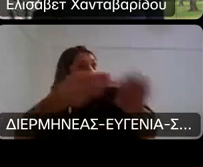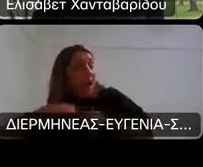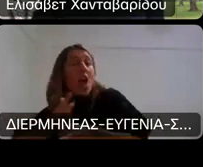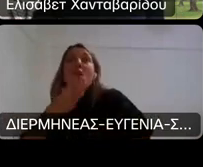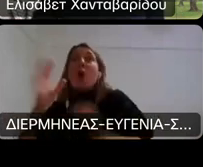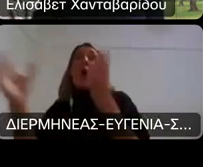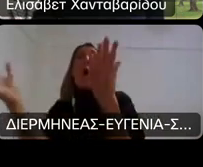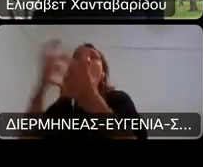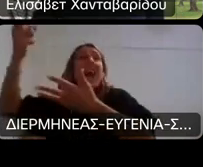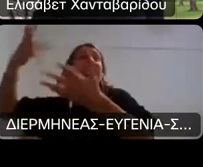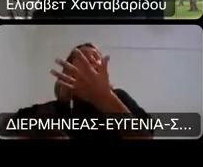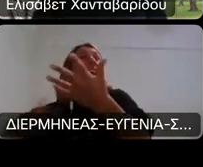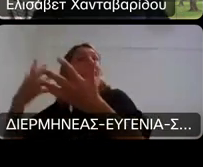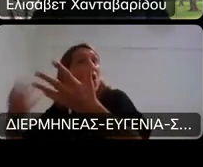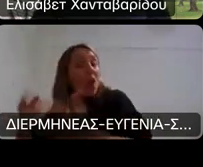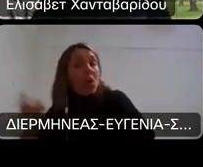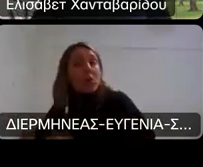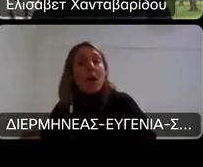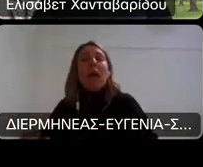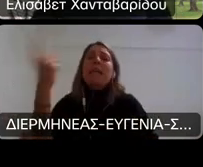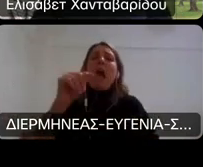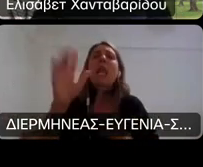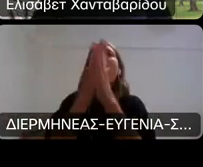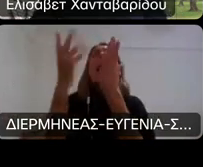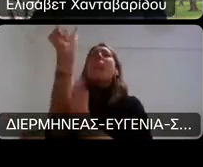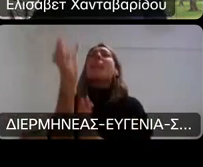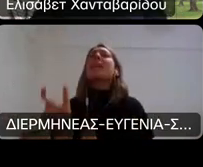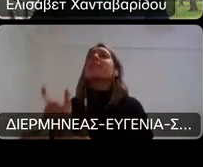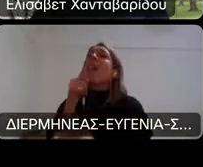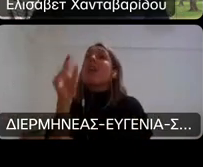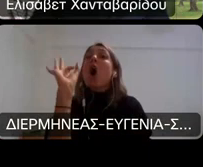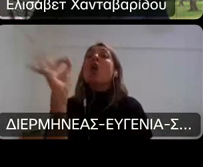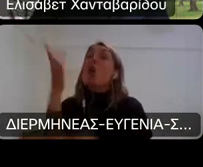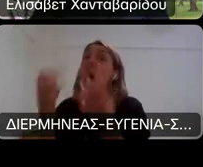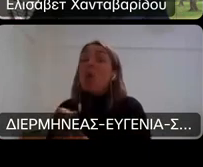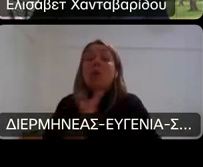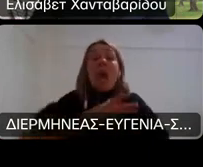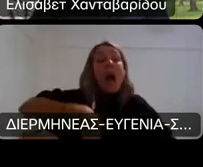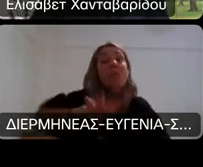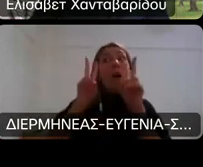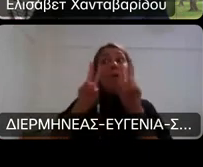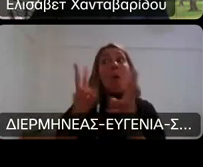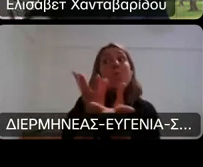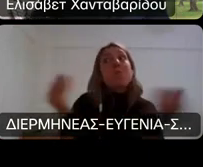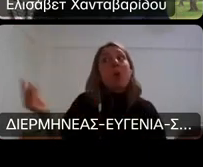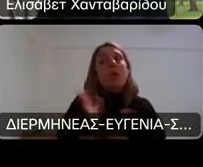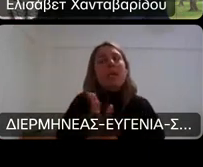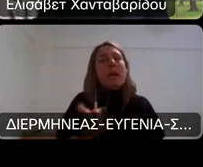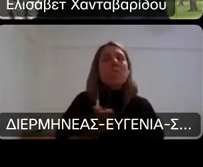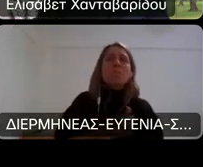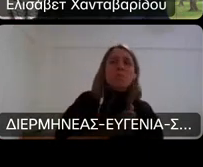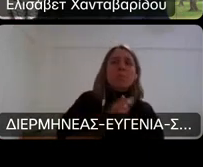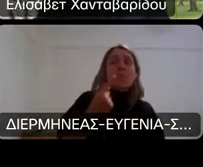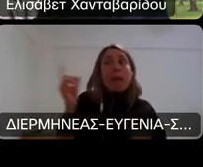μας και άλλων λεξικών, τα ιδρυματικά αποθετήρια που έχουμε, όπου χρησιμοποιούν και αυτά ορολογία και τα βλέπει πολλοί κόσμος και ενδεχομένως να θεωρήσει